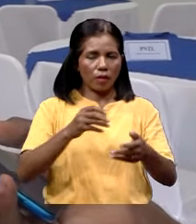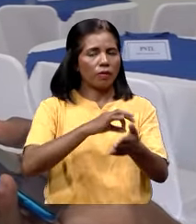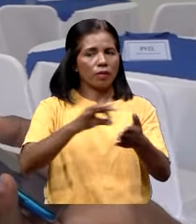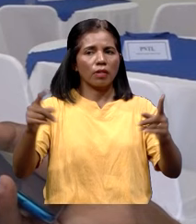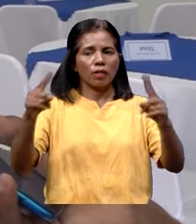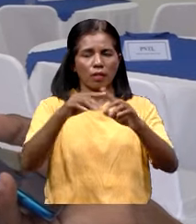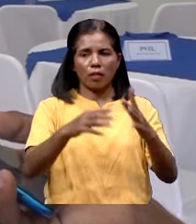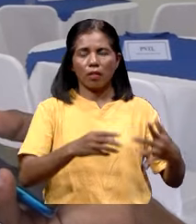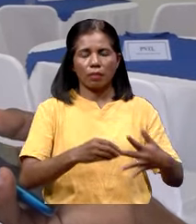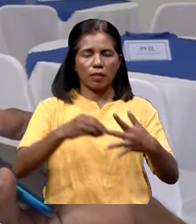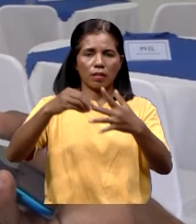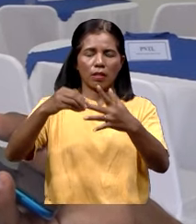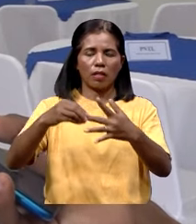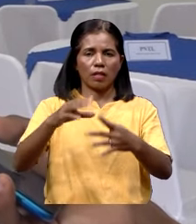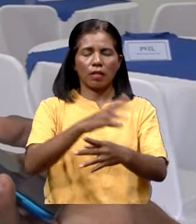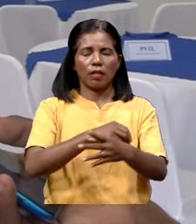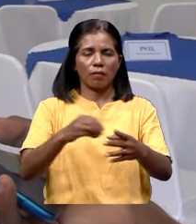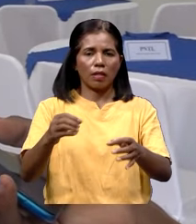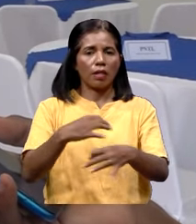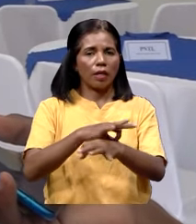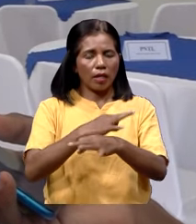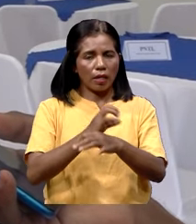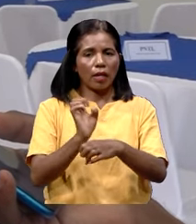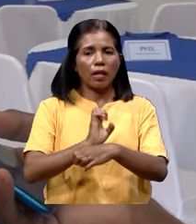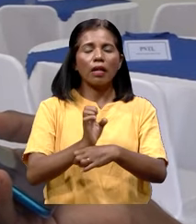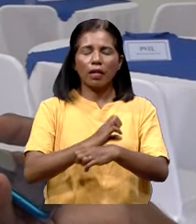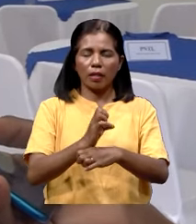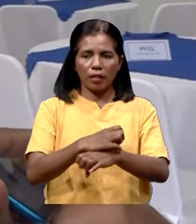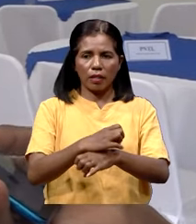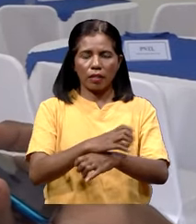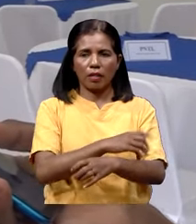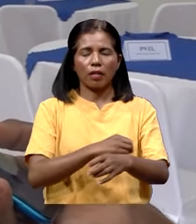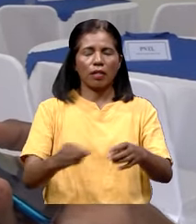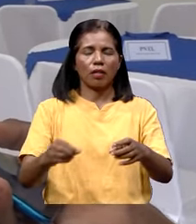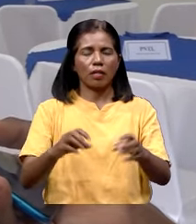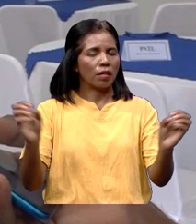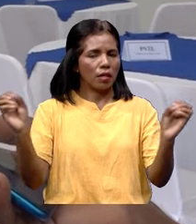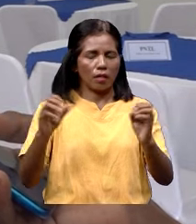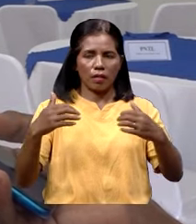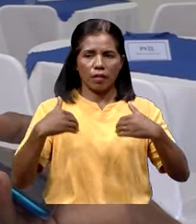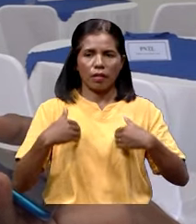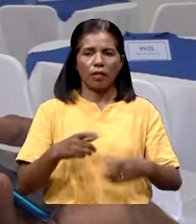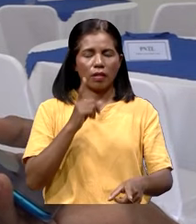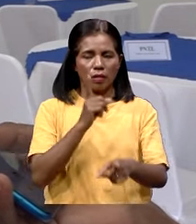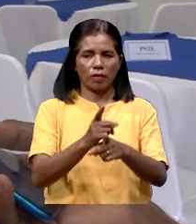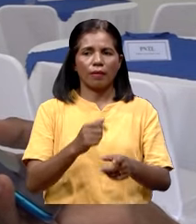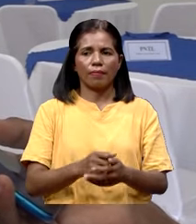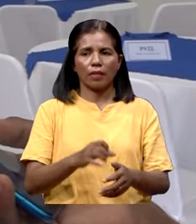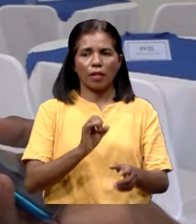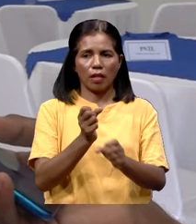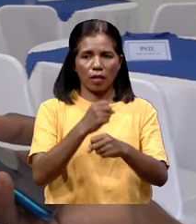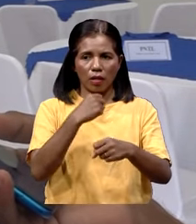va special va editor, va produttor, va sera peniere, a tua locutor la ia. Lo scala. Ire ne ma, halo